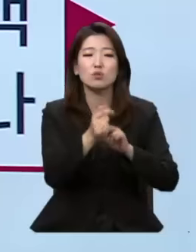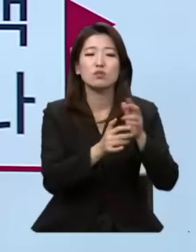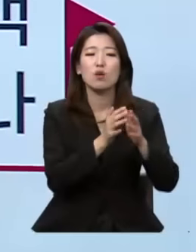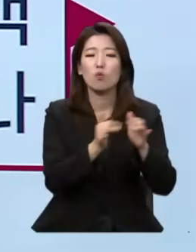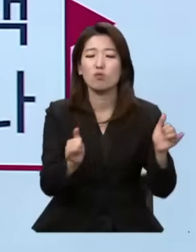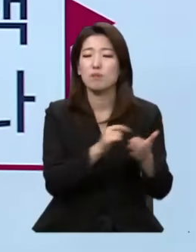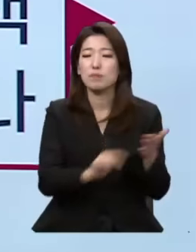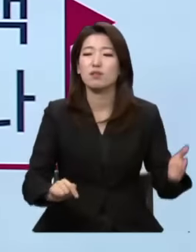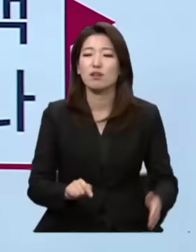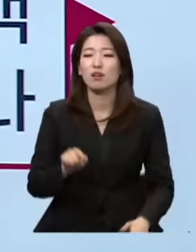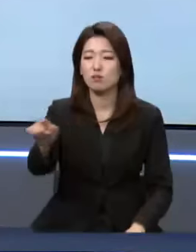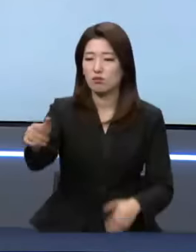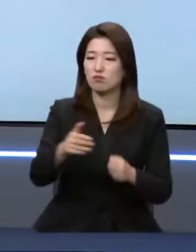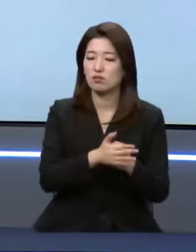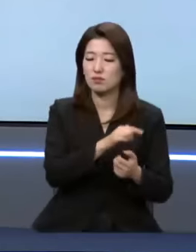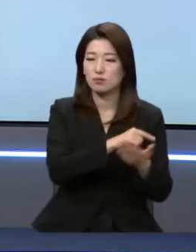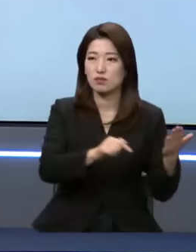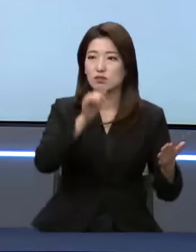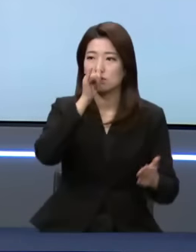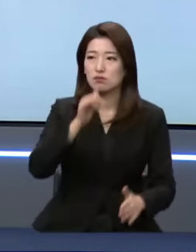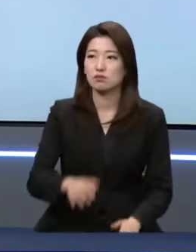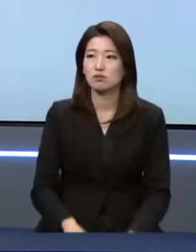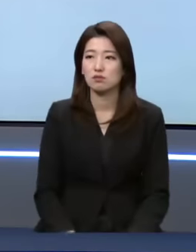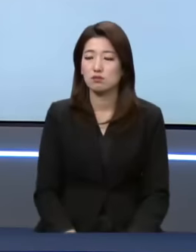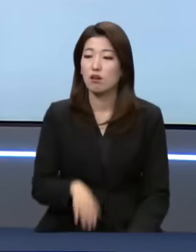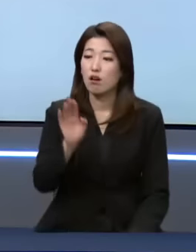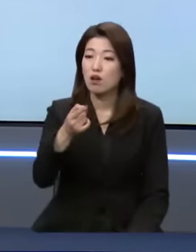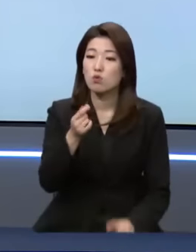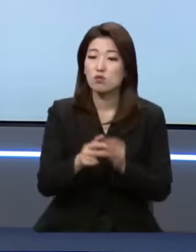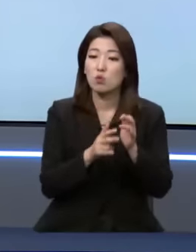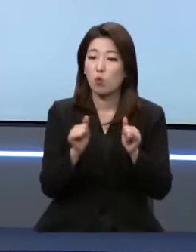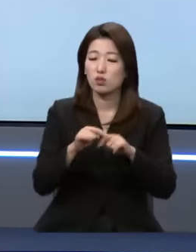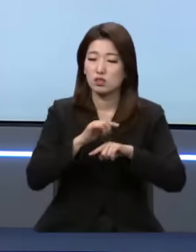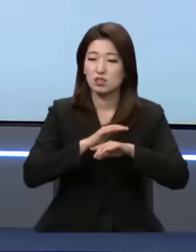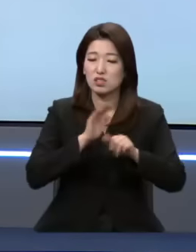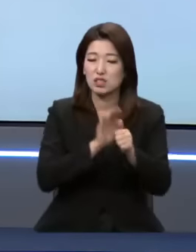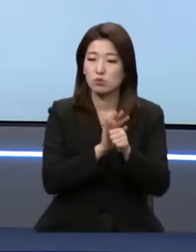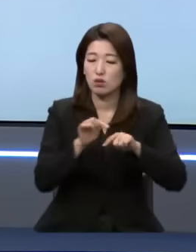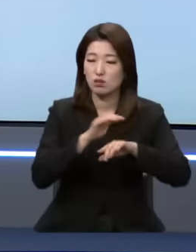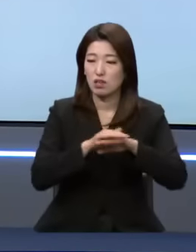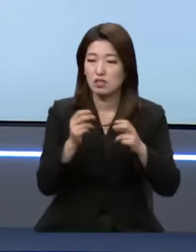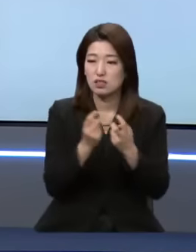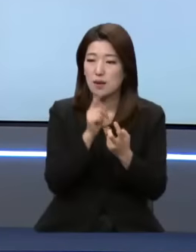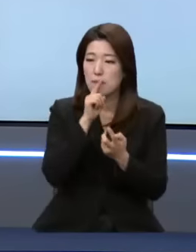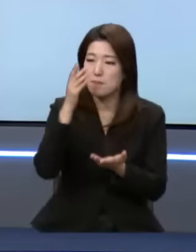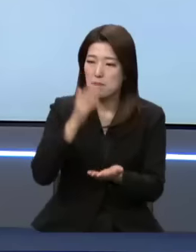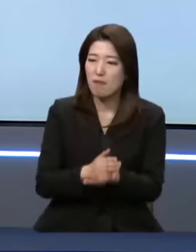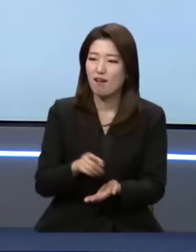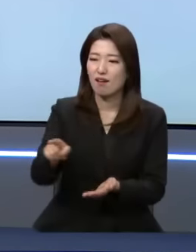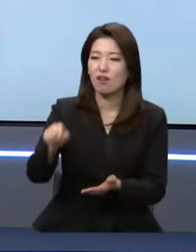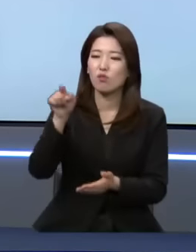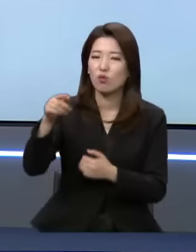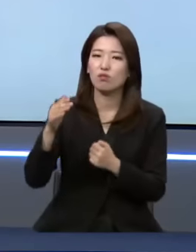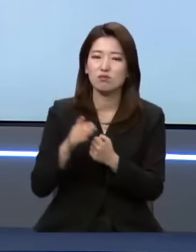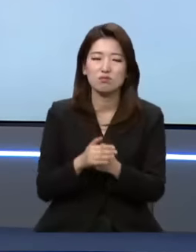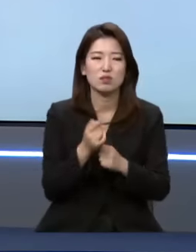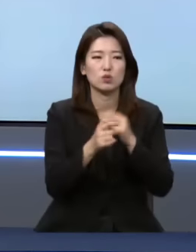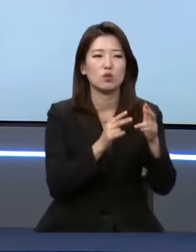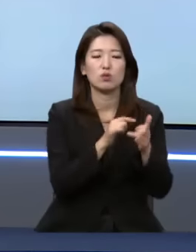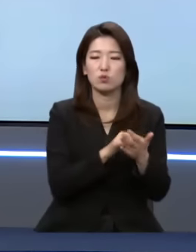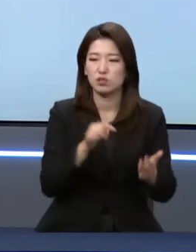공격을 했어요 그러면서 어떻게 소상공인 지원 대책을 얘기할 수 있습니까라고 거듭 지적을 했습니다